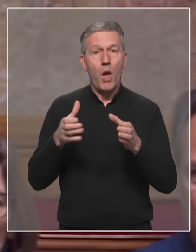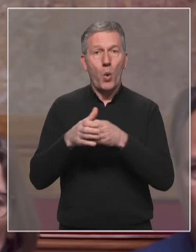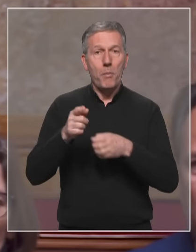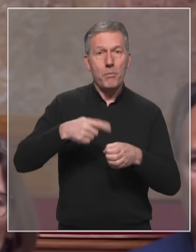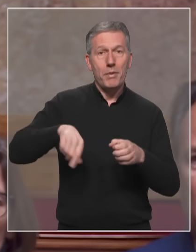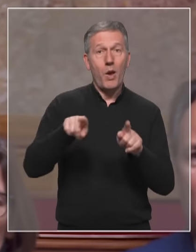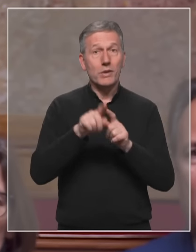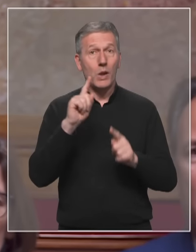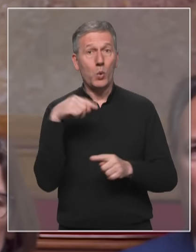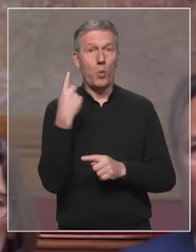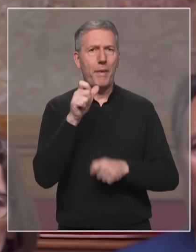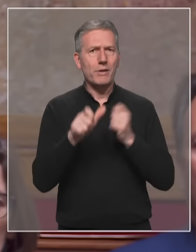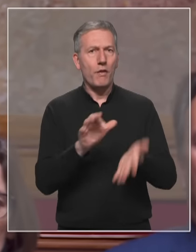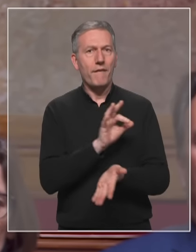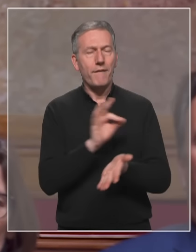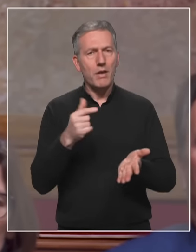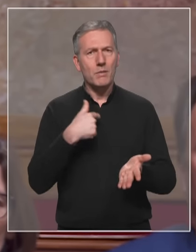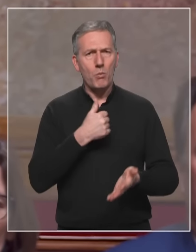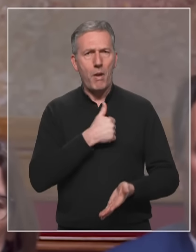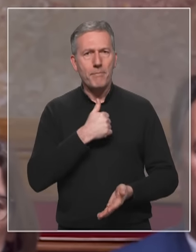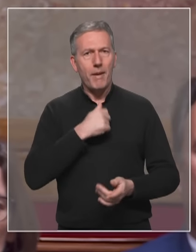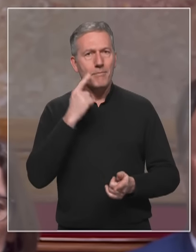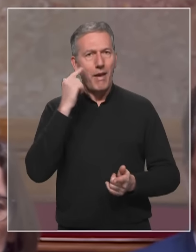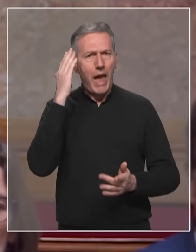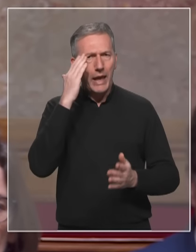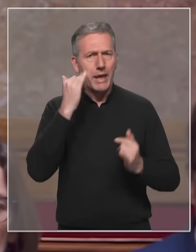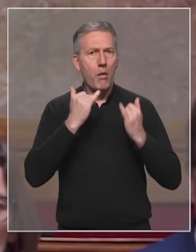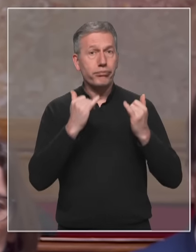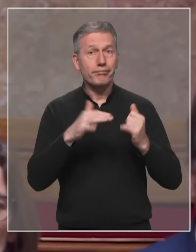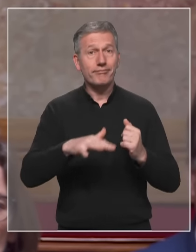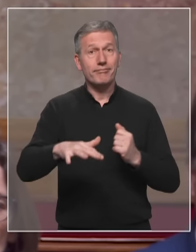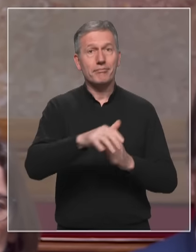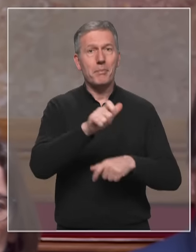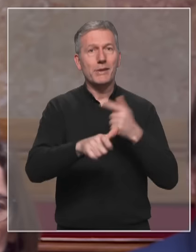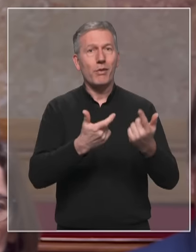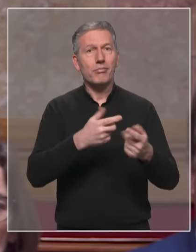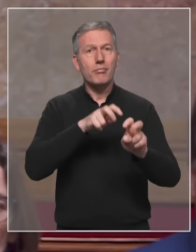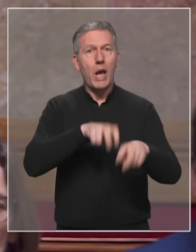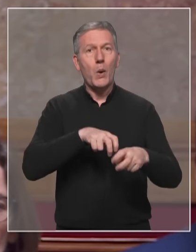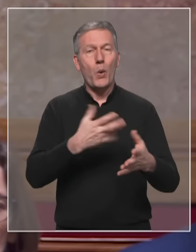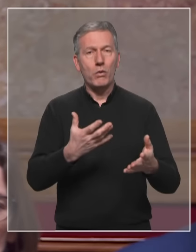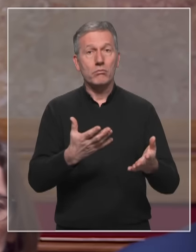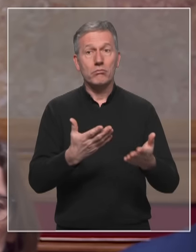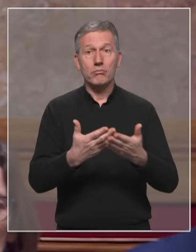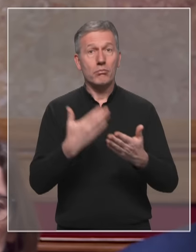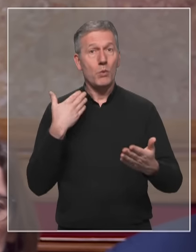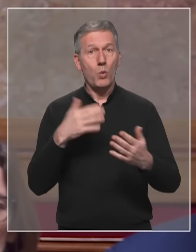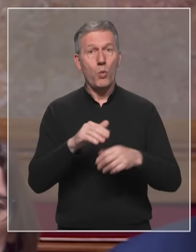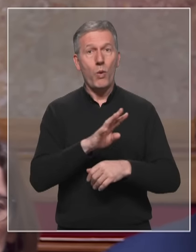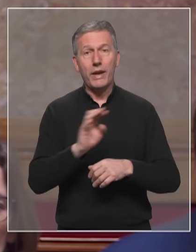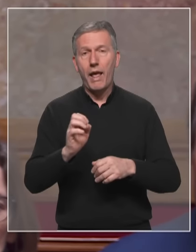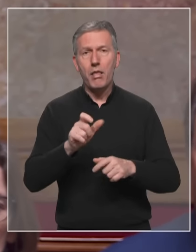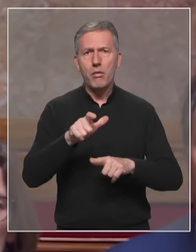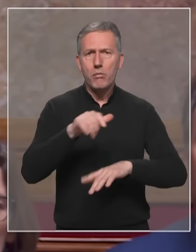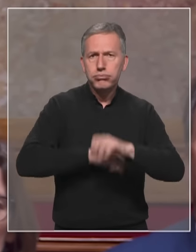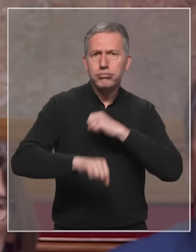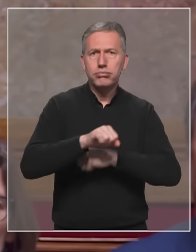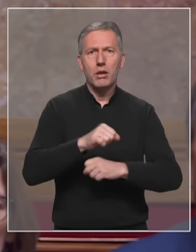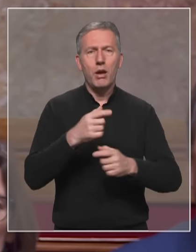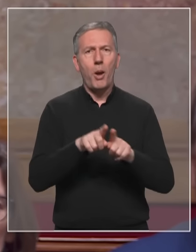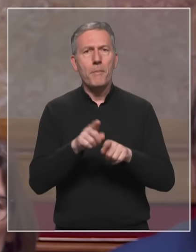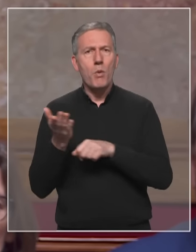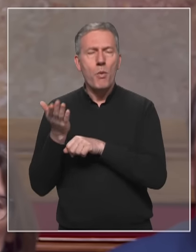Français, je suis particulièrement inquiet de la situation de nos agriculteurs. Depuis ce week-end, beaucoup se mobilisent pour faire part de leur